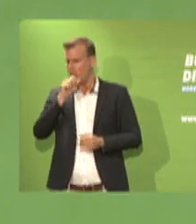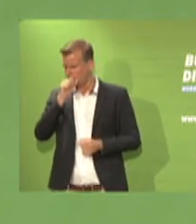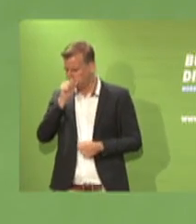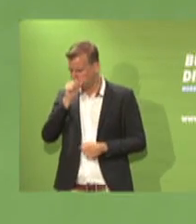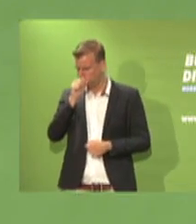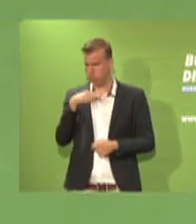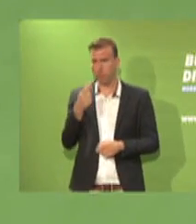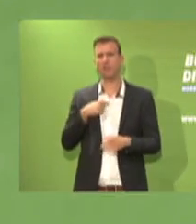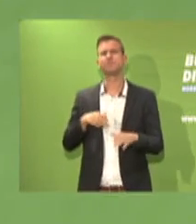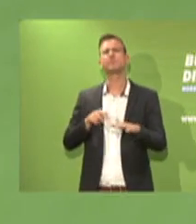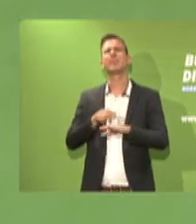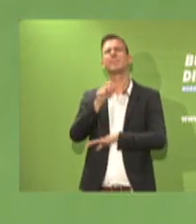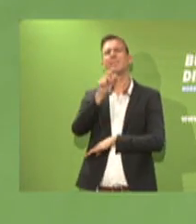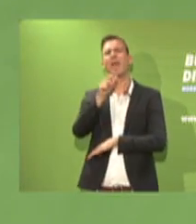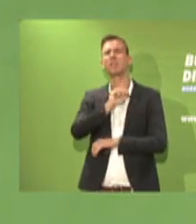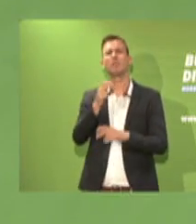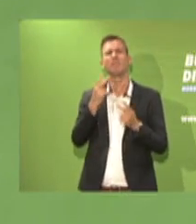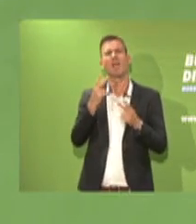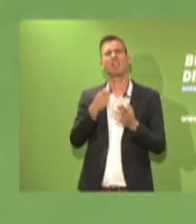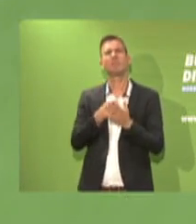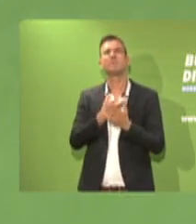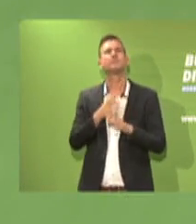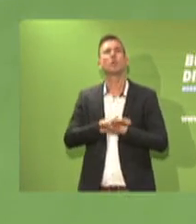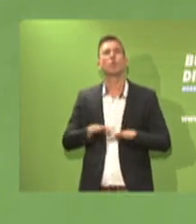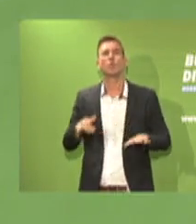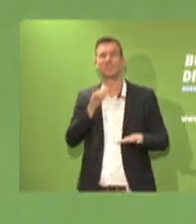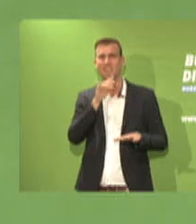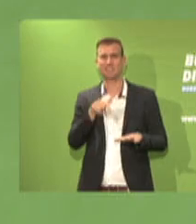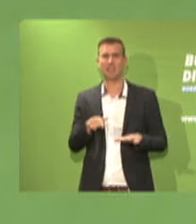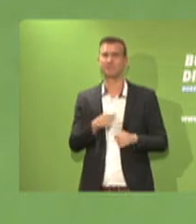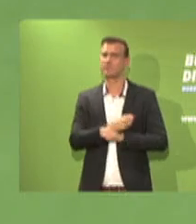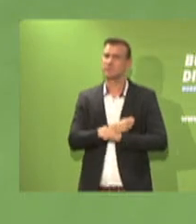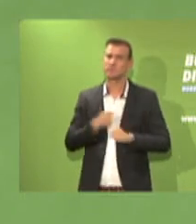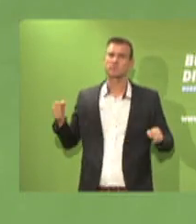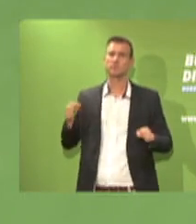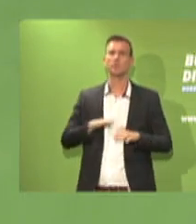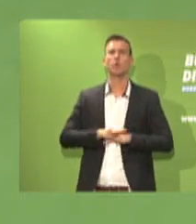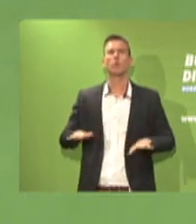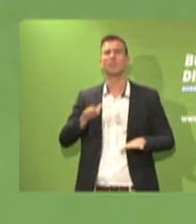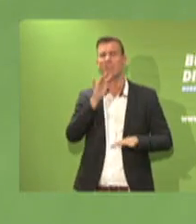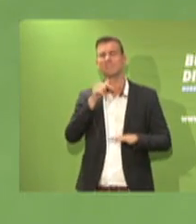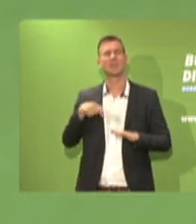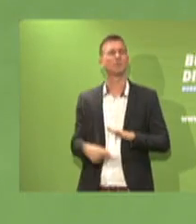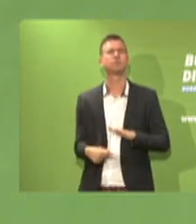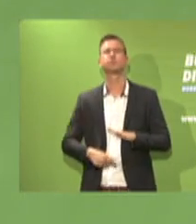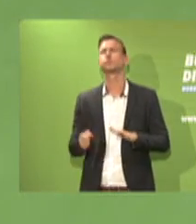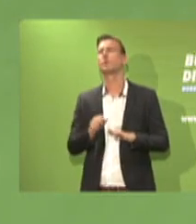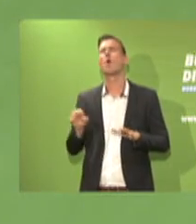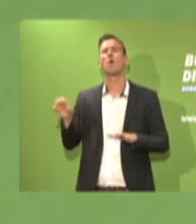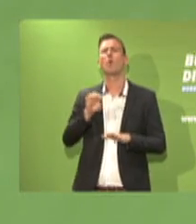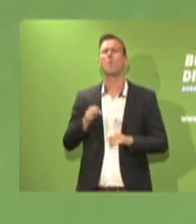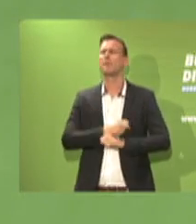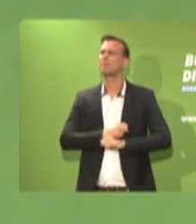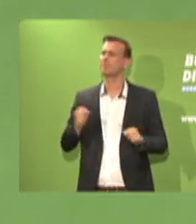Schatz am Niederrhein. Das ist unser Grundwasser. Das ist der größte zusammenhängende Grundwasserschatz, den wir in Europa